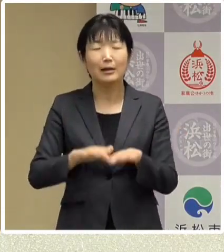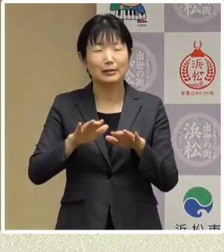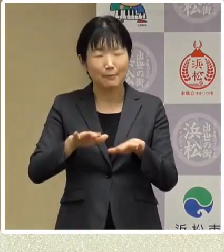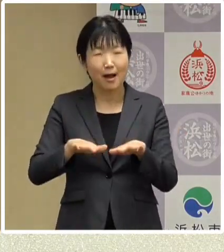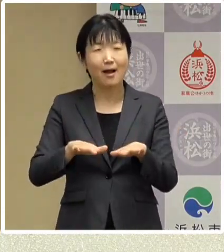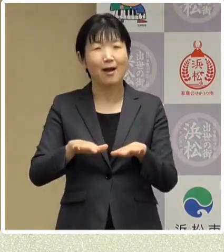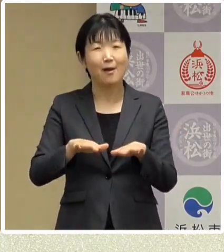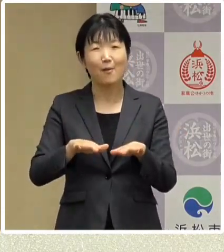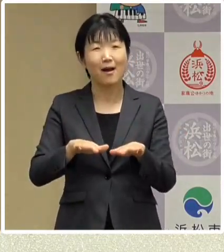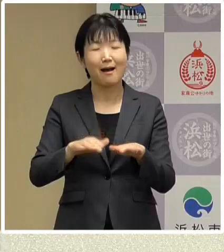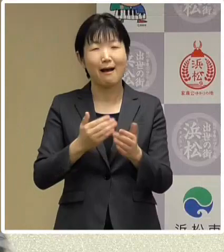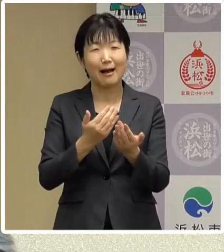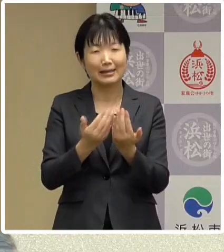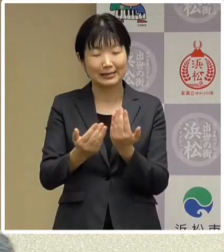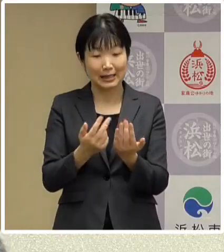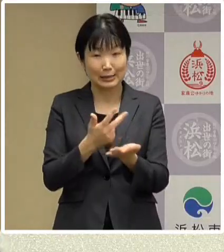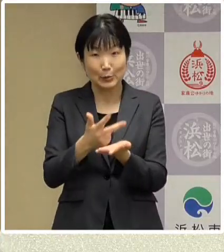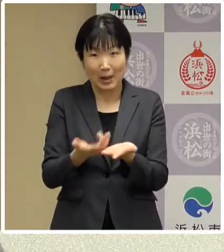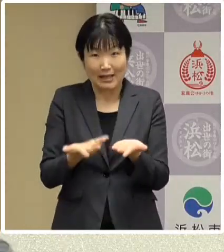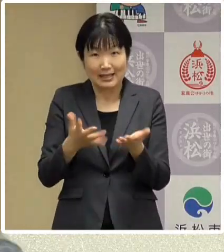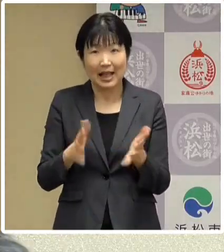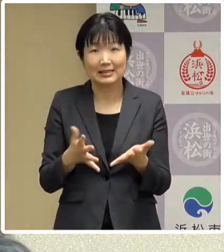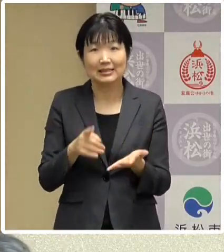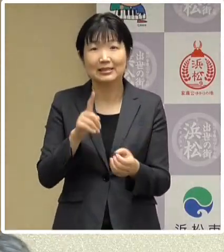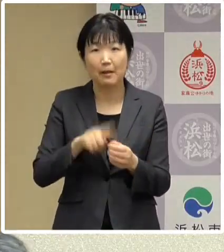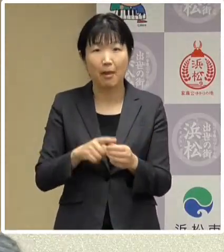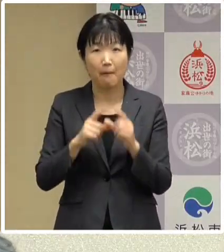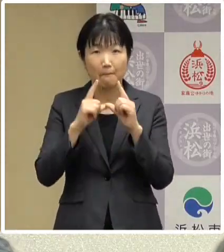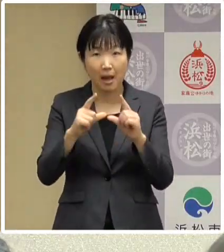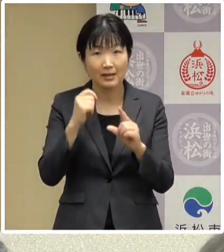在今手元に資料を申し合わせてございません。申し訳ございません。